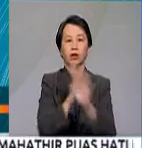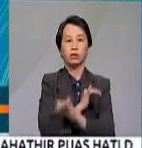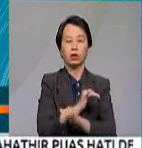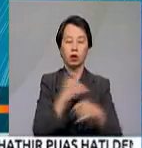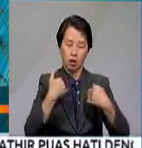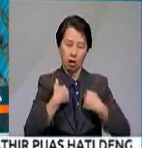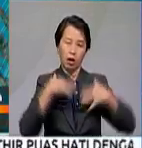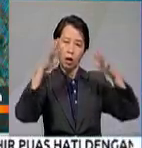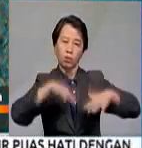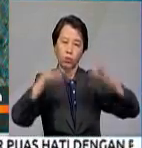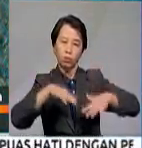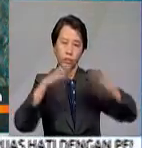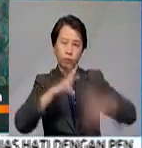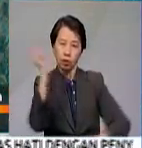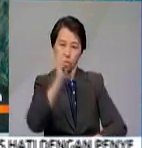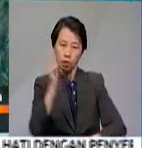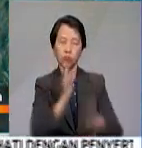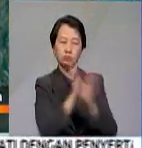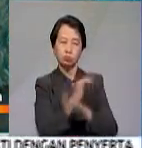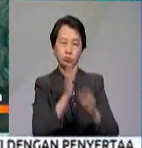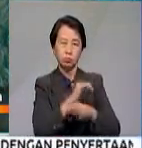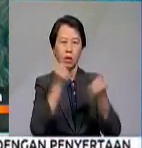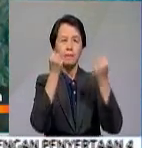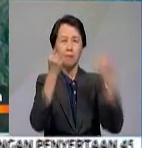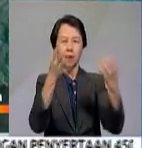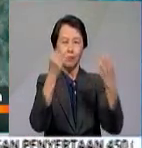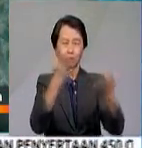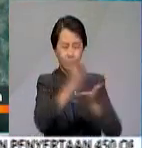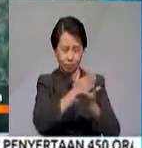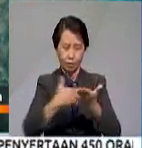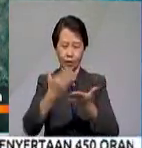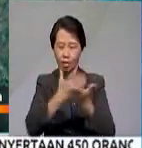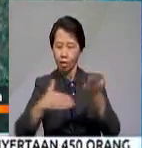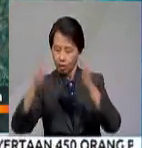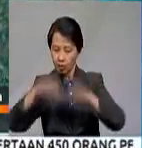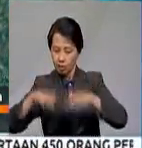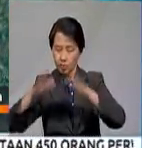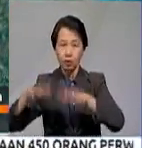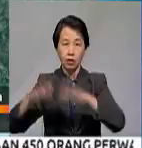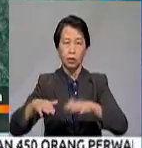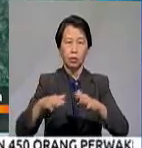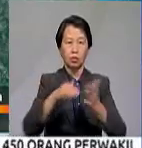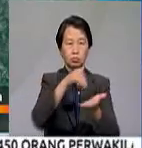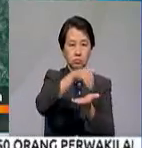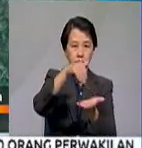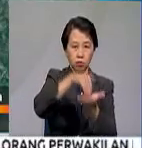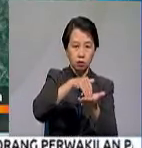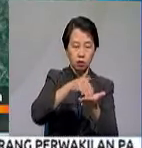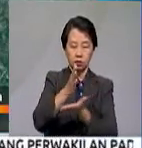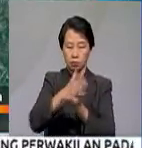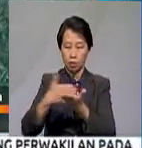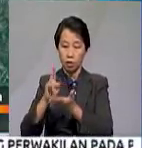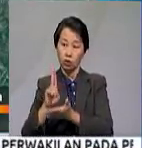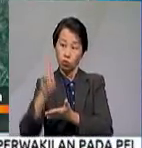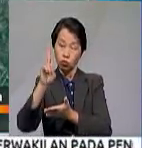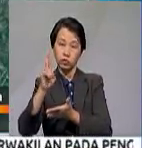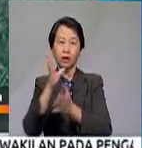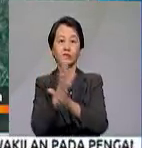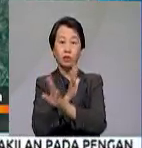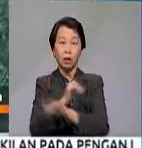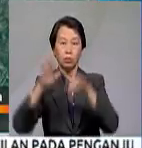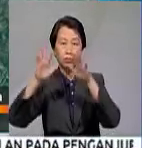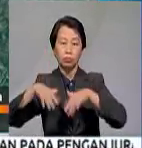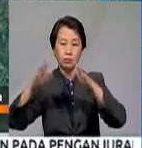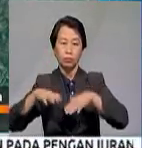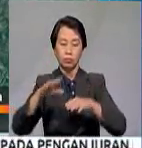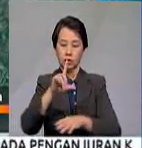hujan beserta ribut petir kini sedang berlaku di kebanyakan bahagian, terutamanya di bahagian tengah dan juga di bahagian utara yang melibatkan